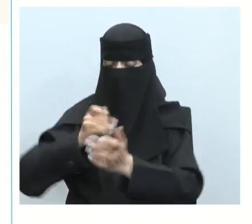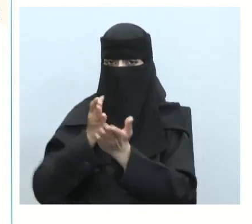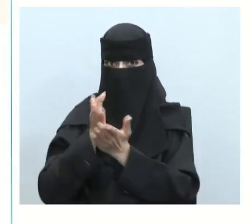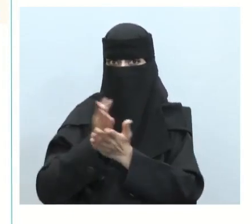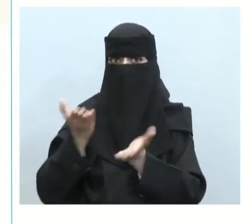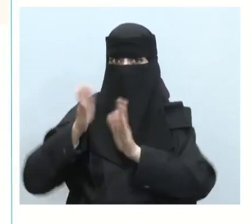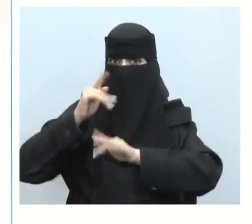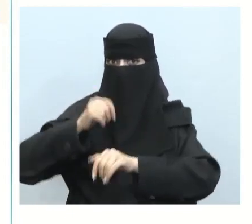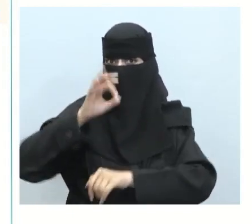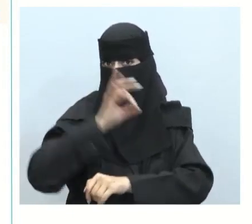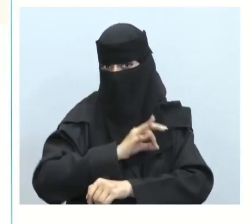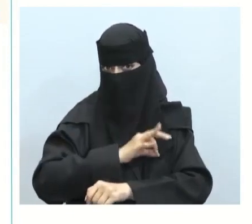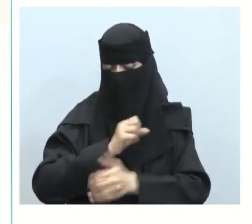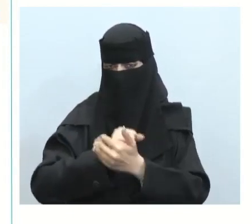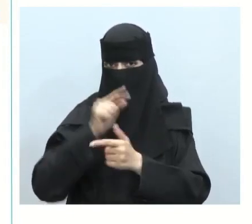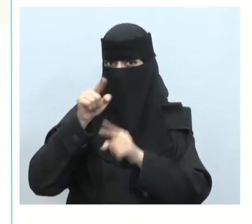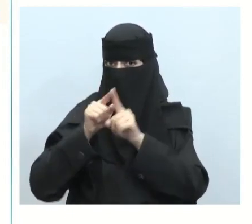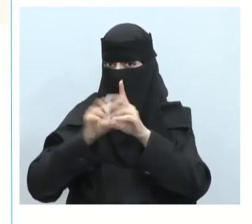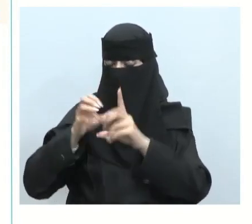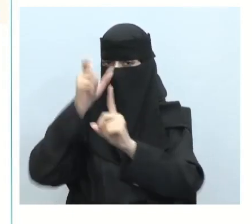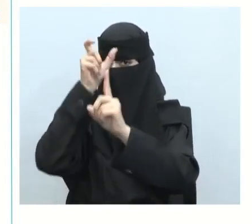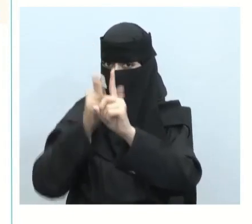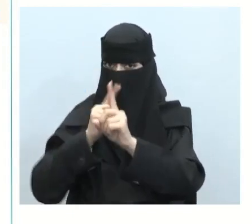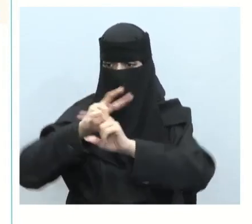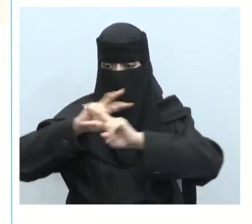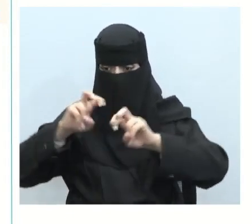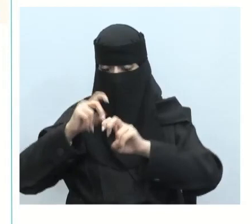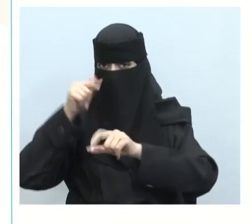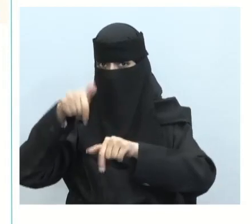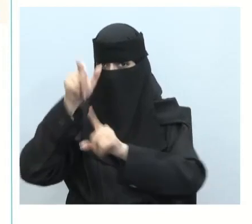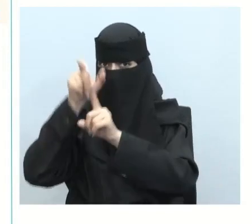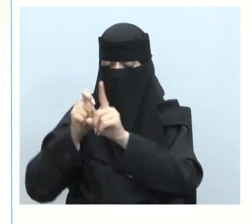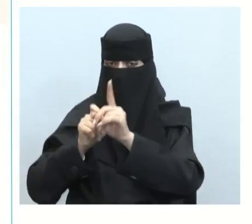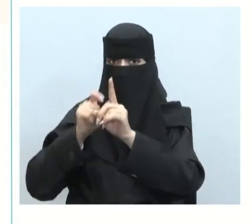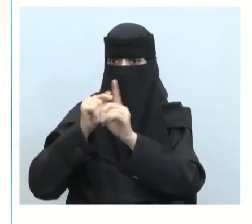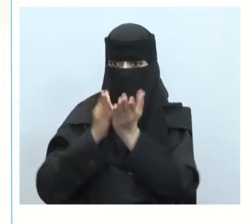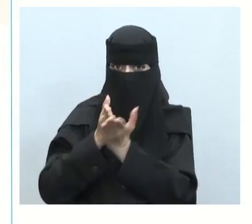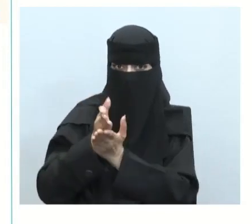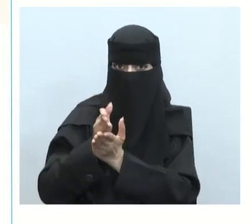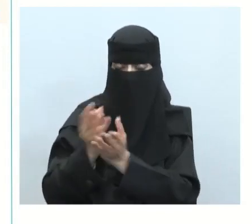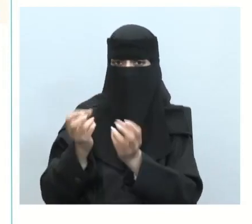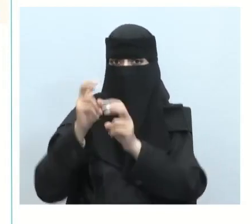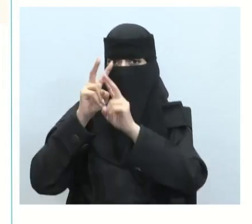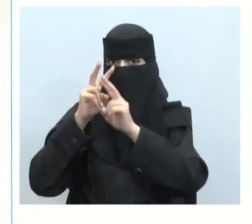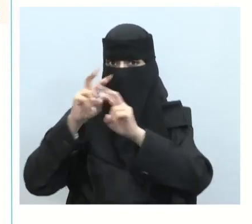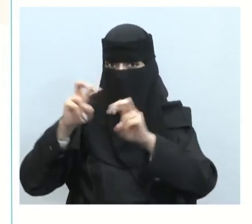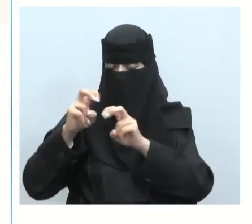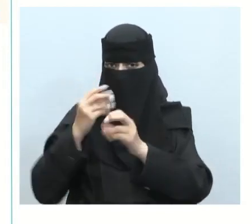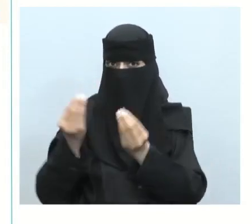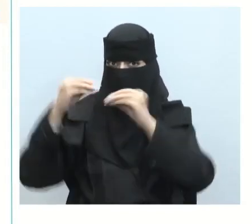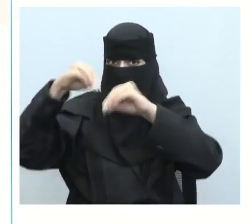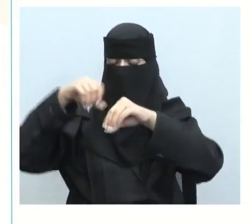الاكثر انتاجيه بمعنى العامل لا يبحث عن الطريقه التي تزيد الانتاج بل يحتاجون الى تعليمات